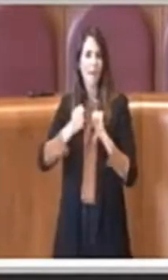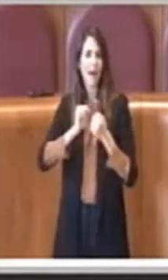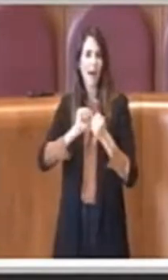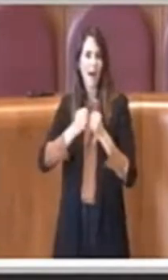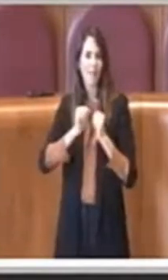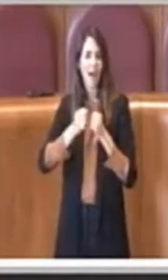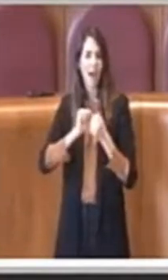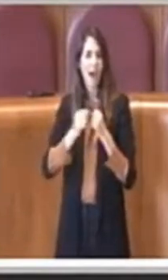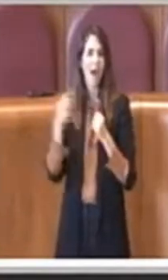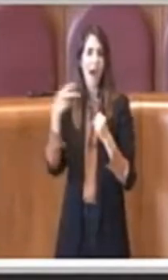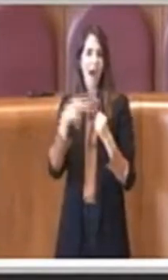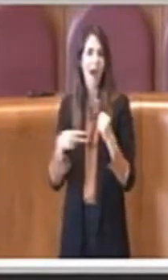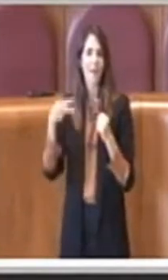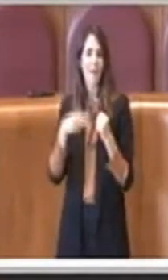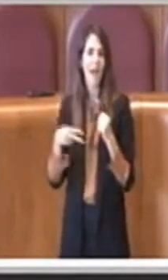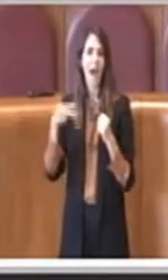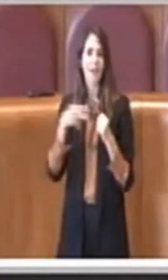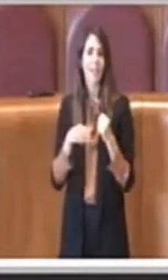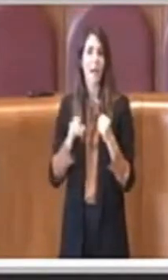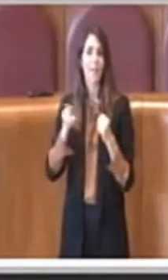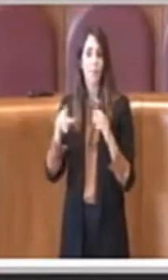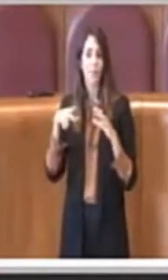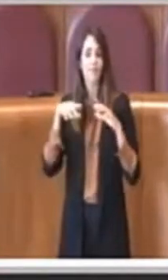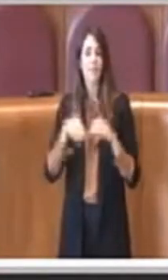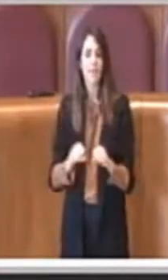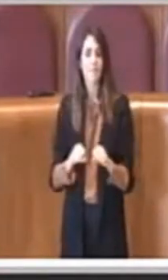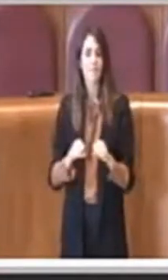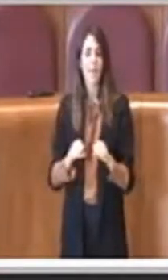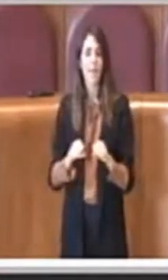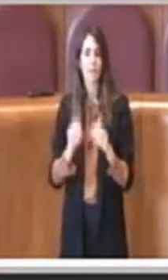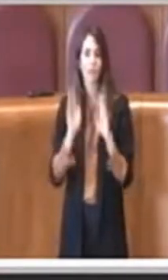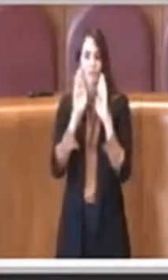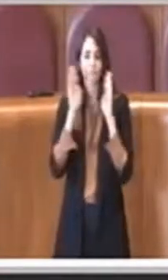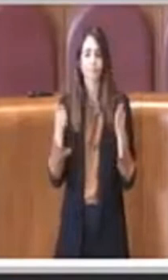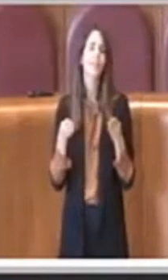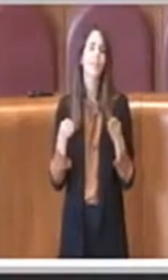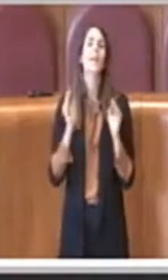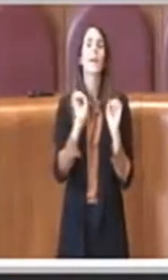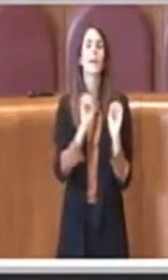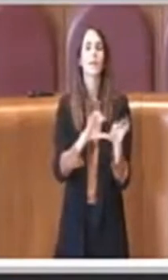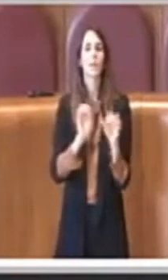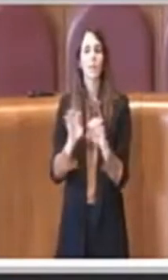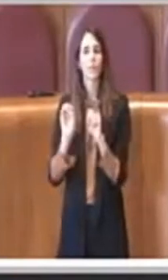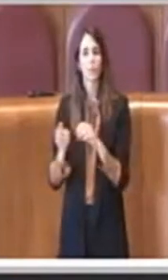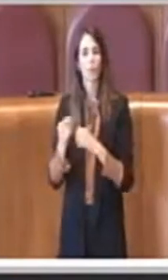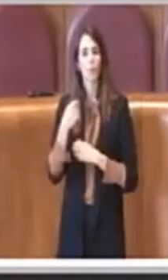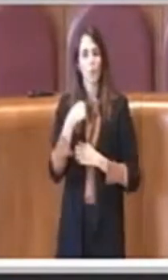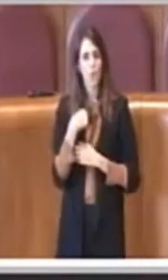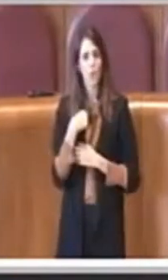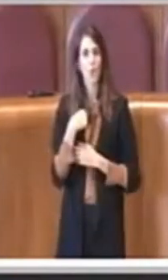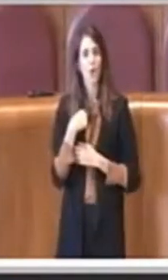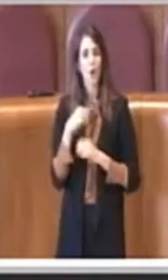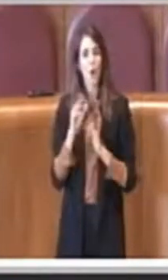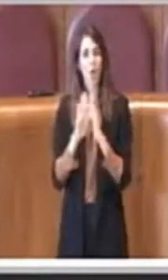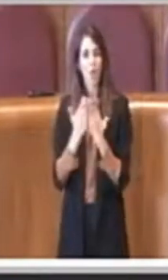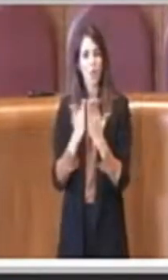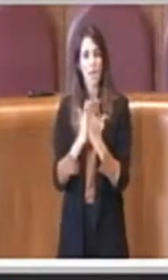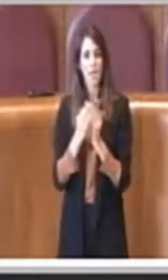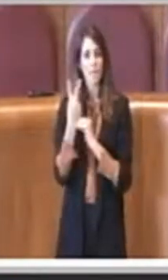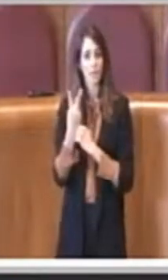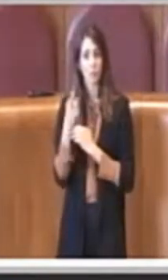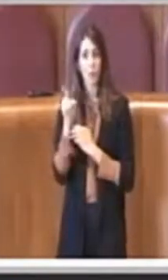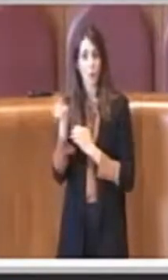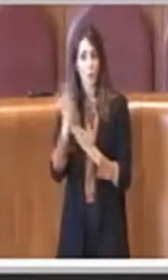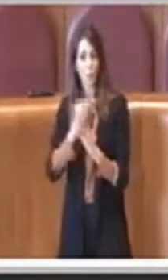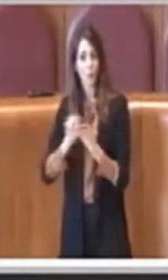qui, insomma, sono tanti anni che si occupa dei rifiuti. Io ho avuto modo anche di leggere i due libri scritti da